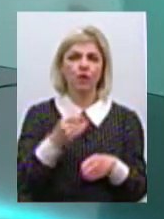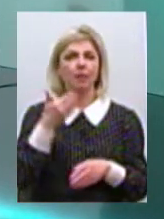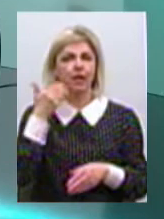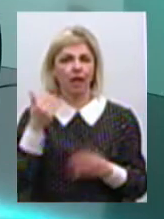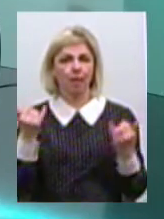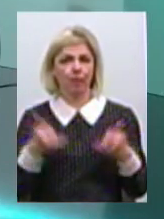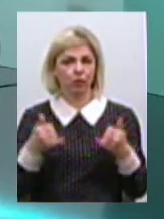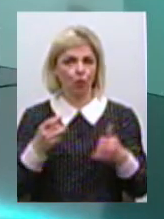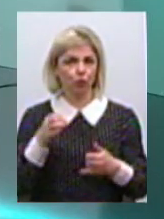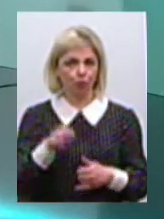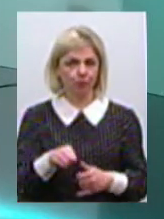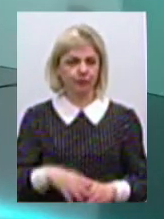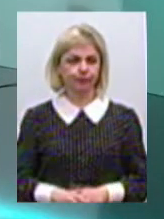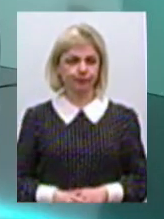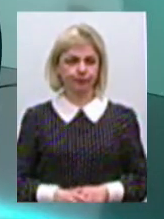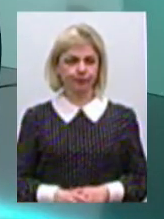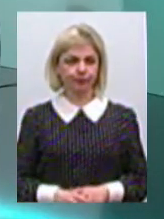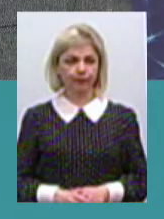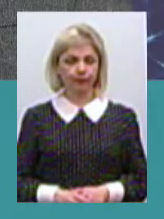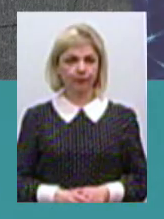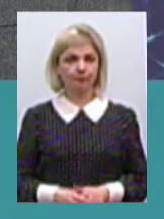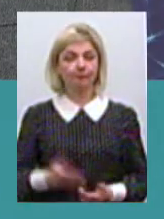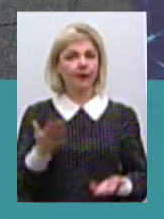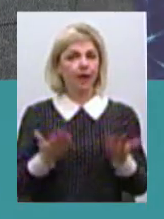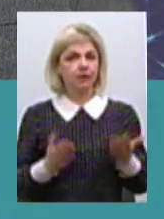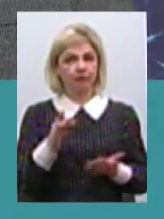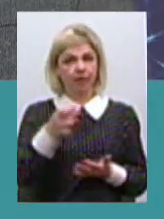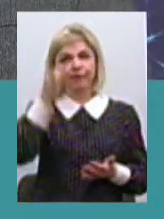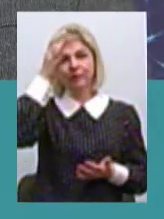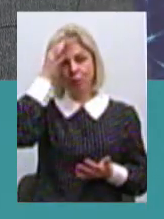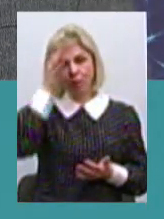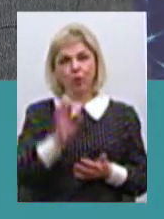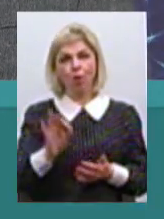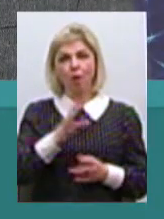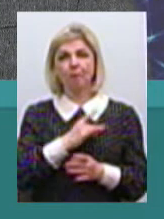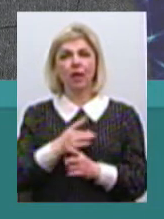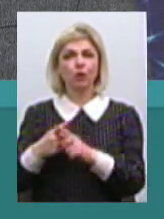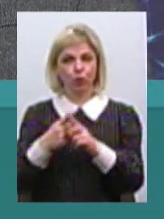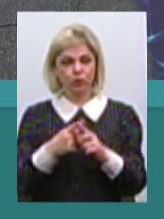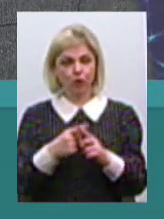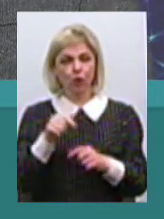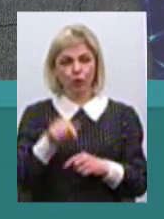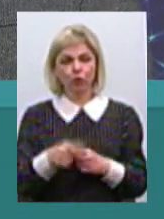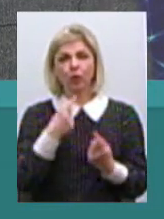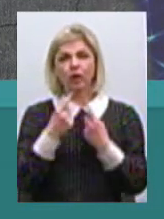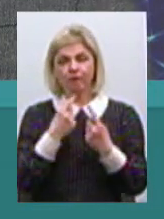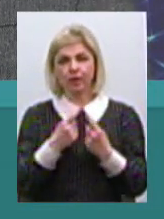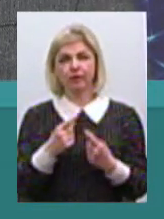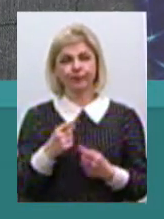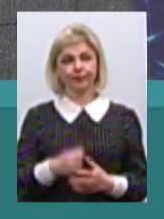Чудово. Якщо вже про білорусів згадали, ми, спілкуючись тут у студії в програмі «Звіти наживо»,